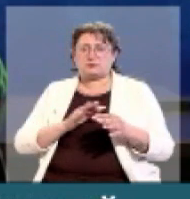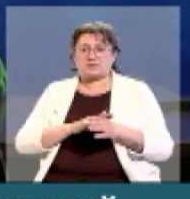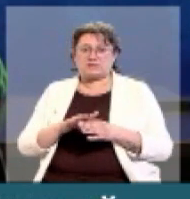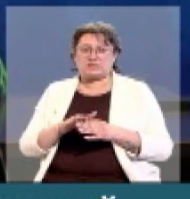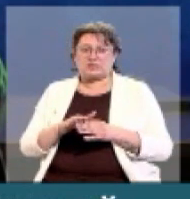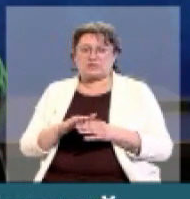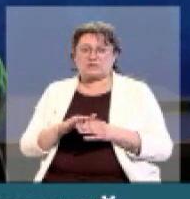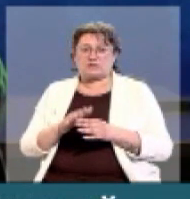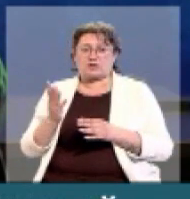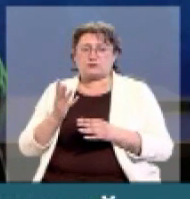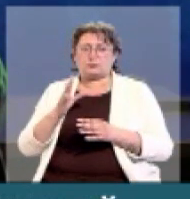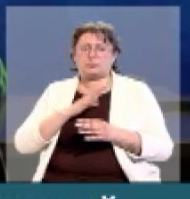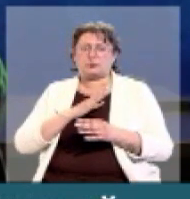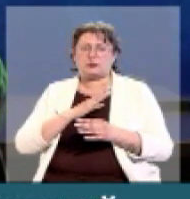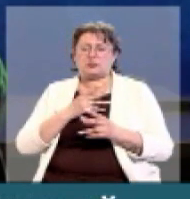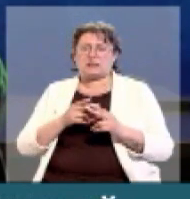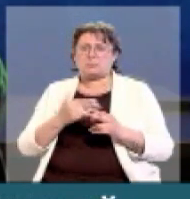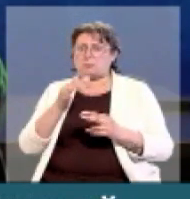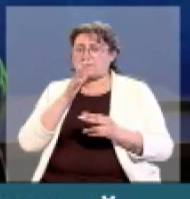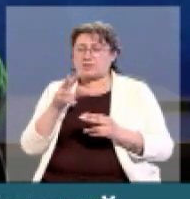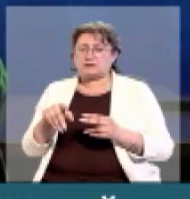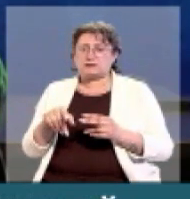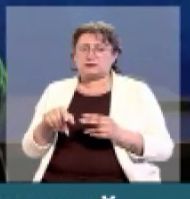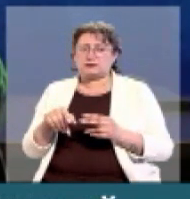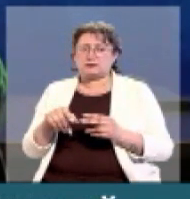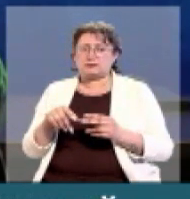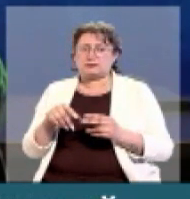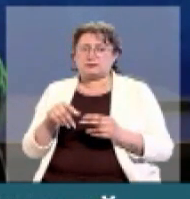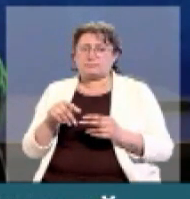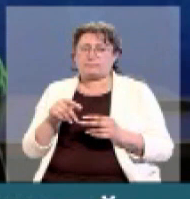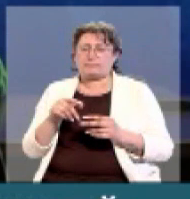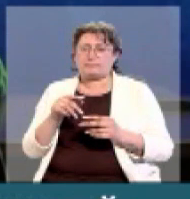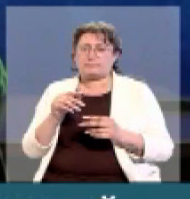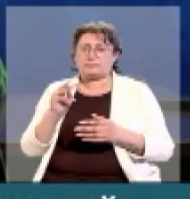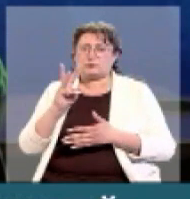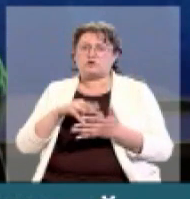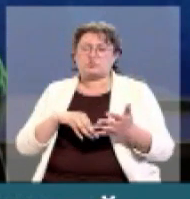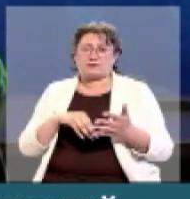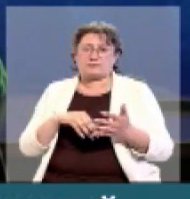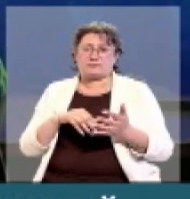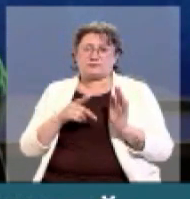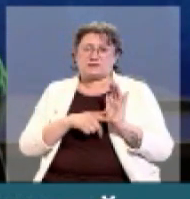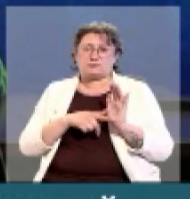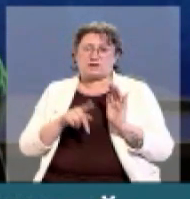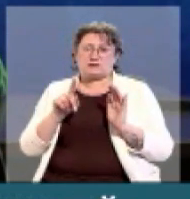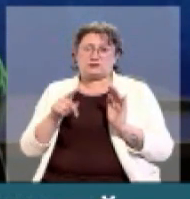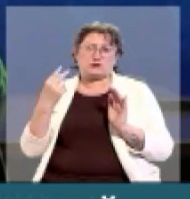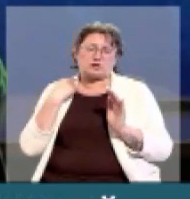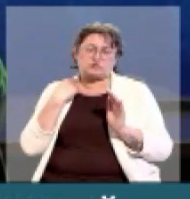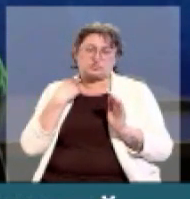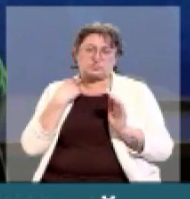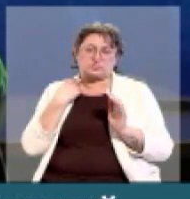исполнителей, которое было на данный момент сейчас у нас к административной ответственности привлечено 71